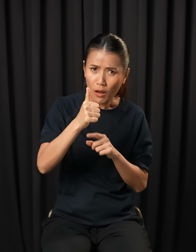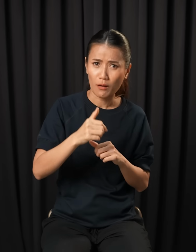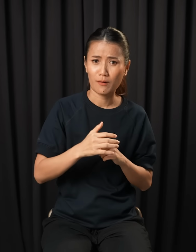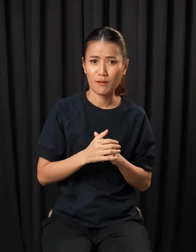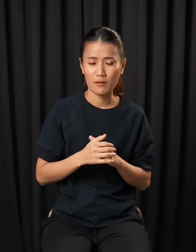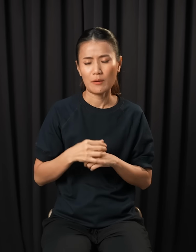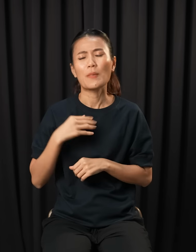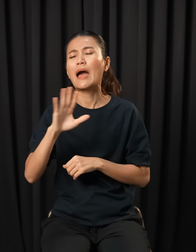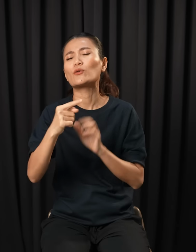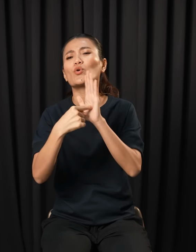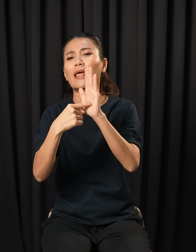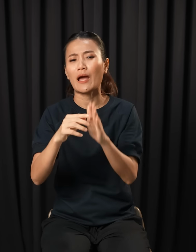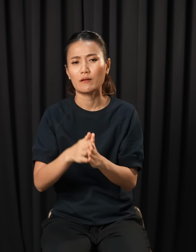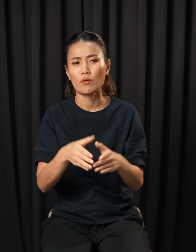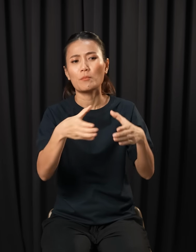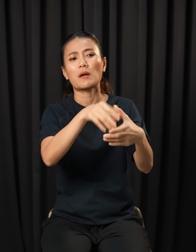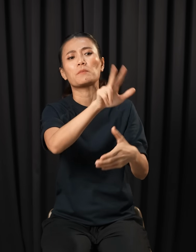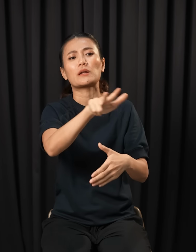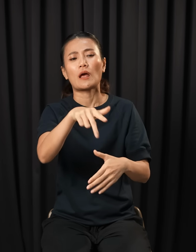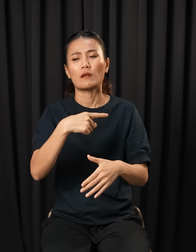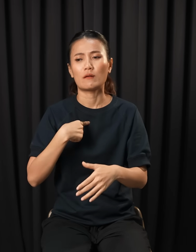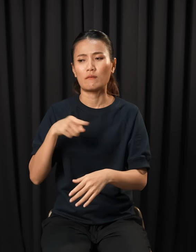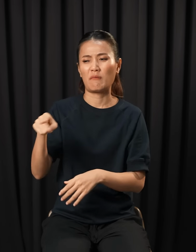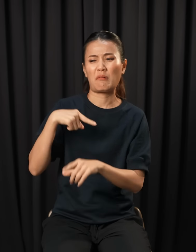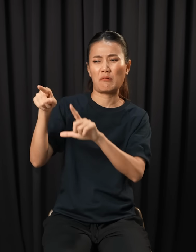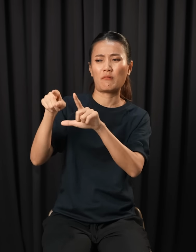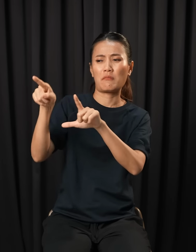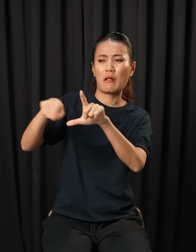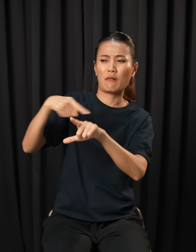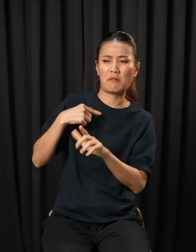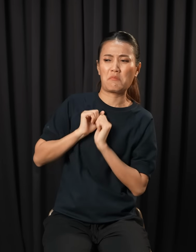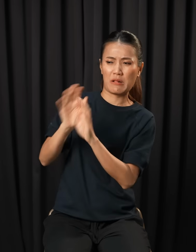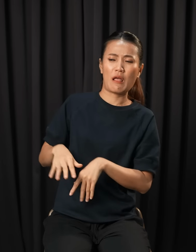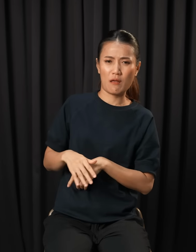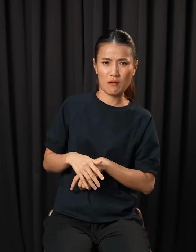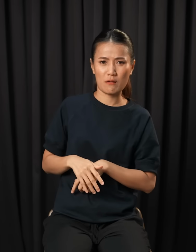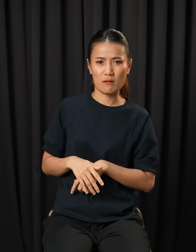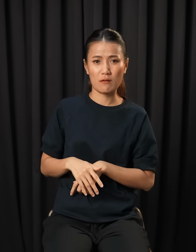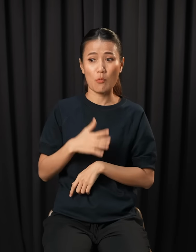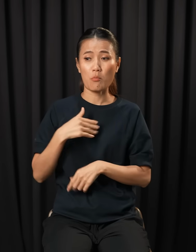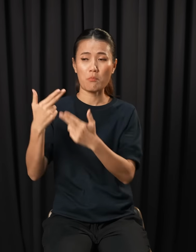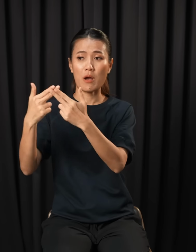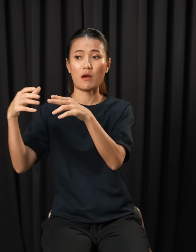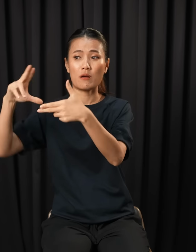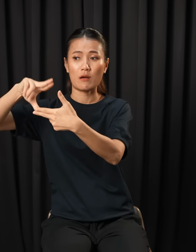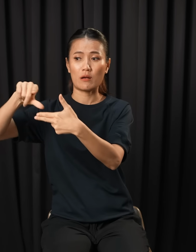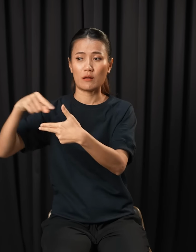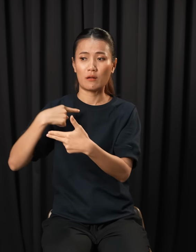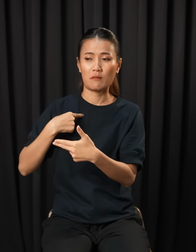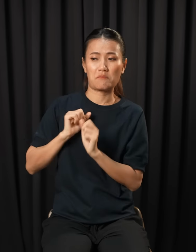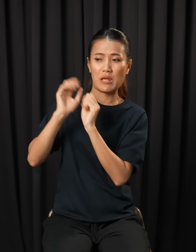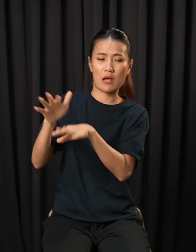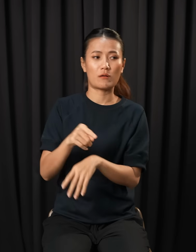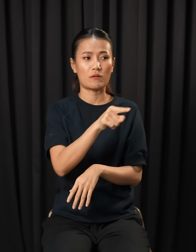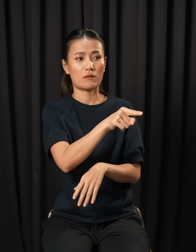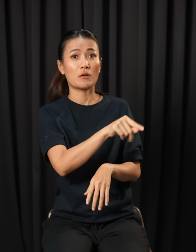ใบก็รู้เรื่องกันด ีไม่นี่ผมพูดถึงการวางโพสิชันน่ะสมมติว่าเพื่อไทยเขาไม่เอาเราเขาบอกเขาไม่เอาไอ้ทางนี้คุณ